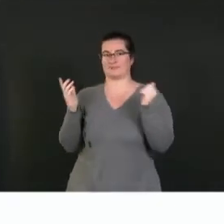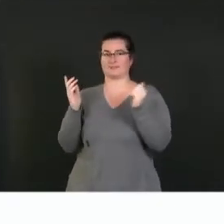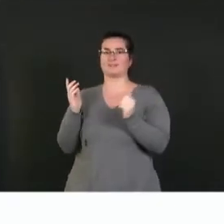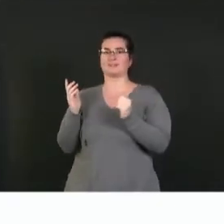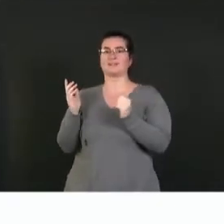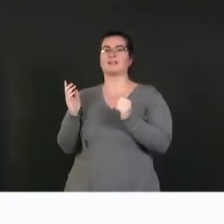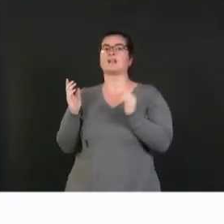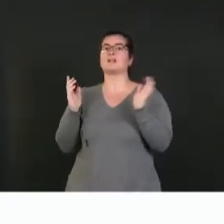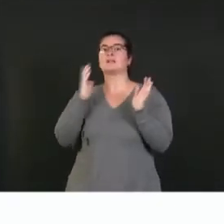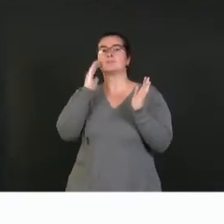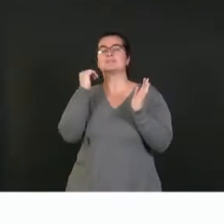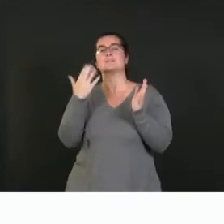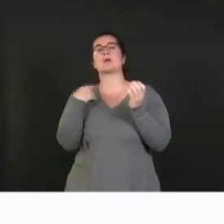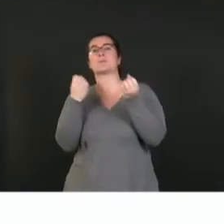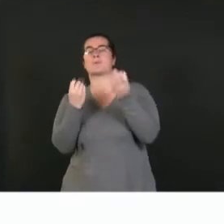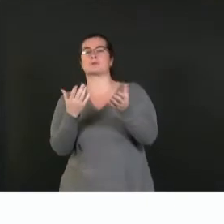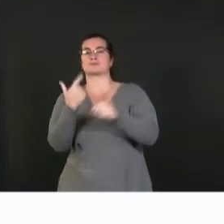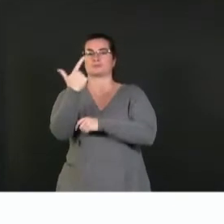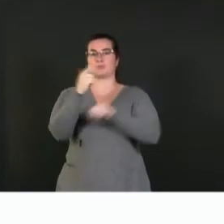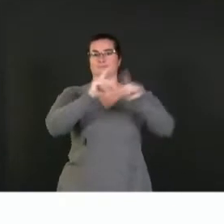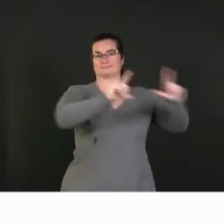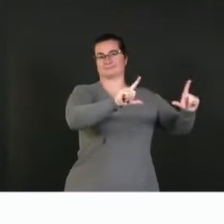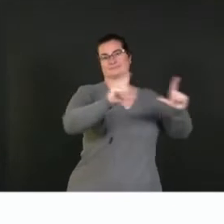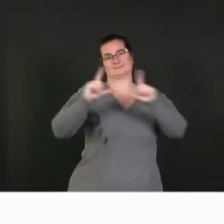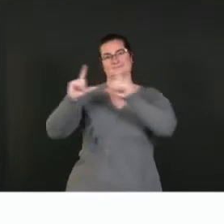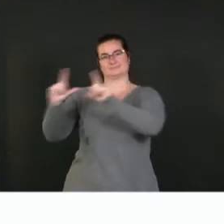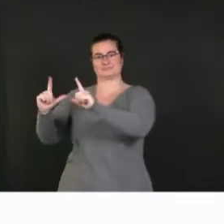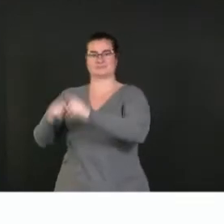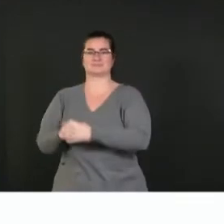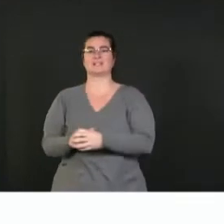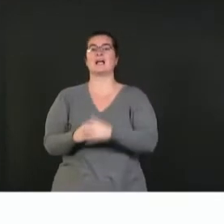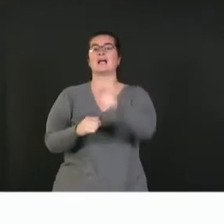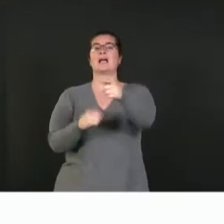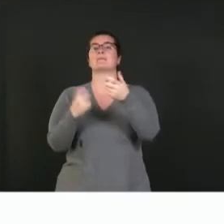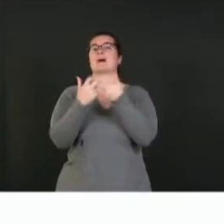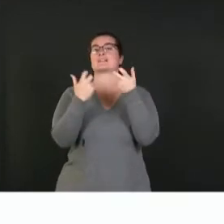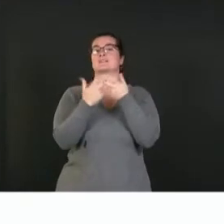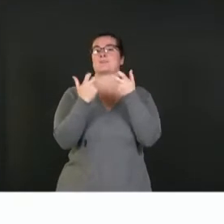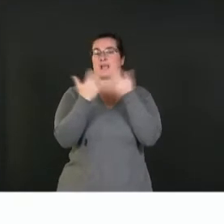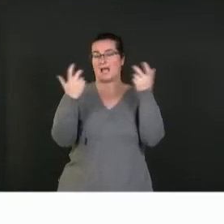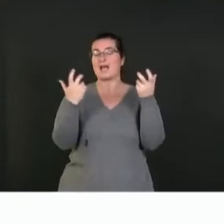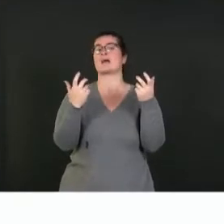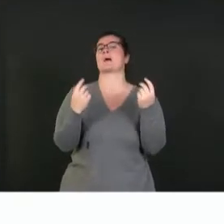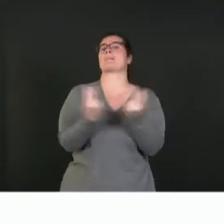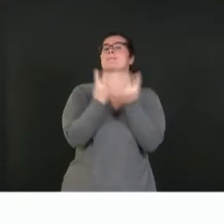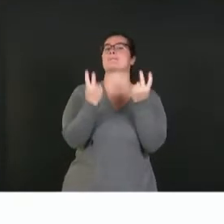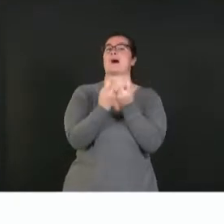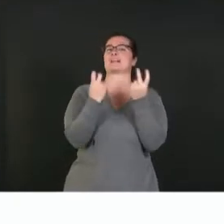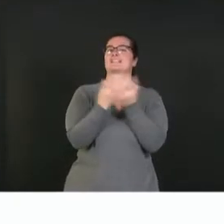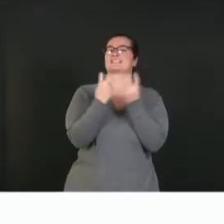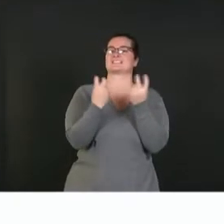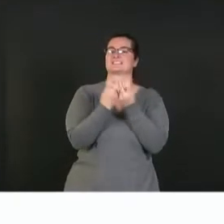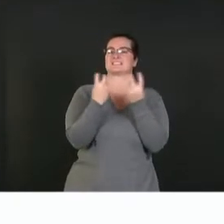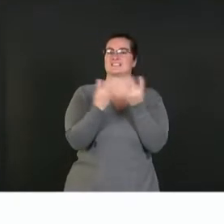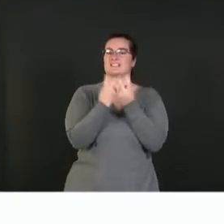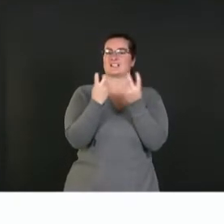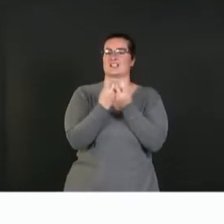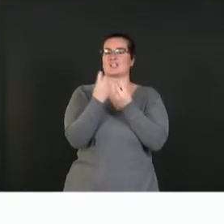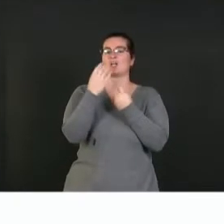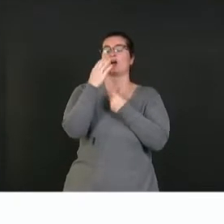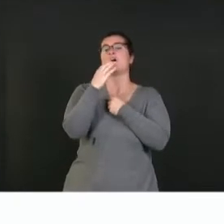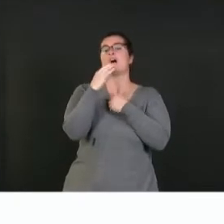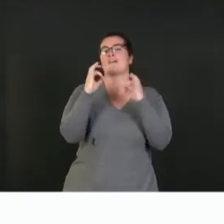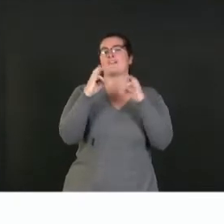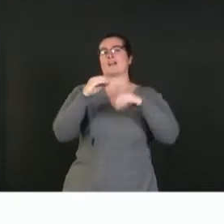nous les lancer. Oui, je vous ai mis deux diapositives. Alors, ça, c'est le parc des Bruyères. On reviendra sur le parc des Bruyères tout à l'heure, si vous le souhaitez. Enfin, je le souhaite, on va